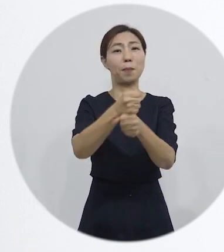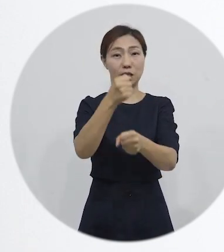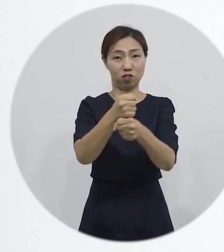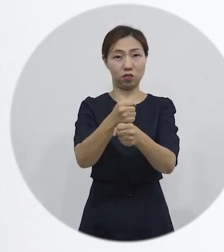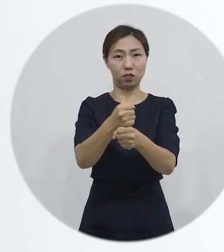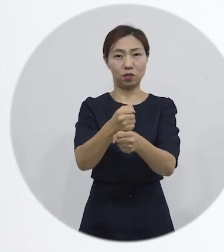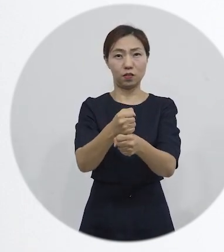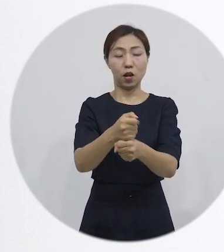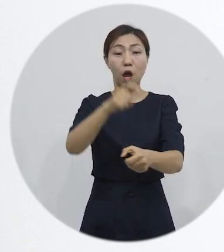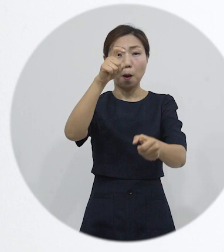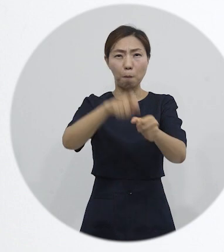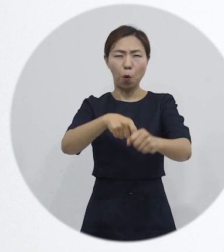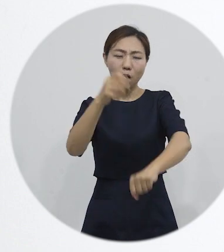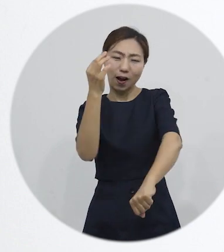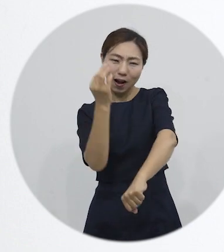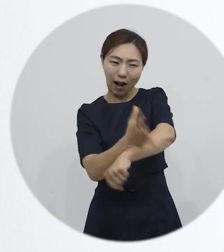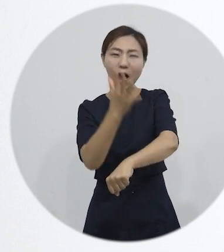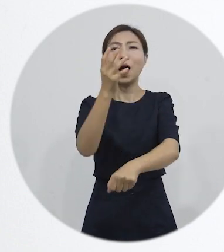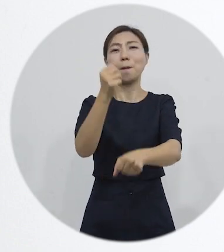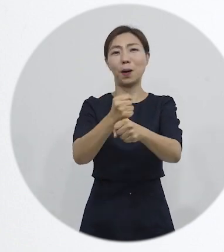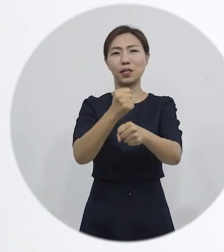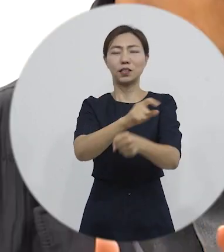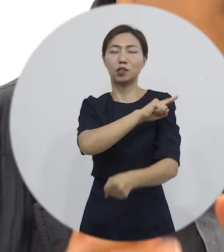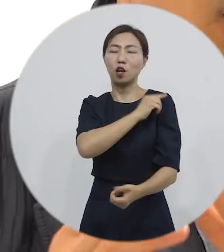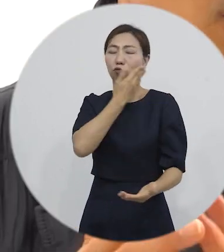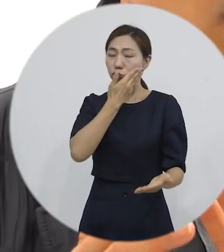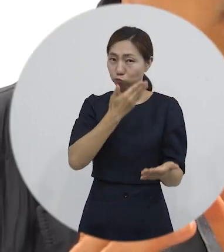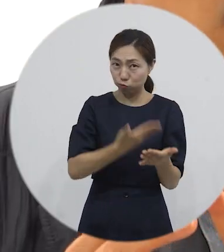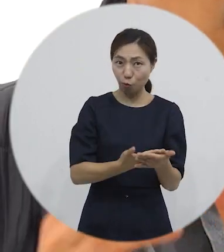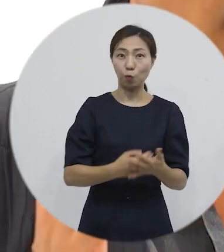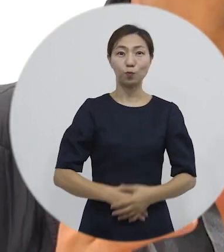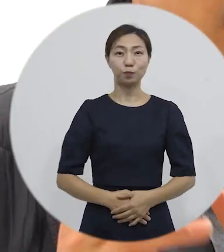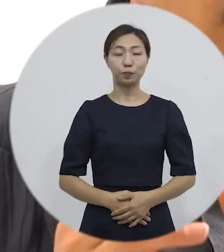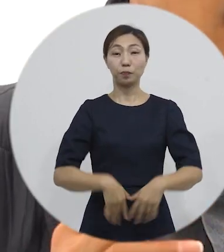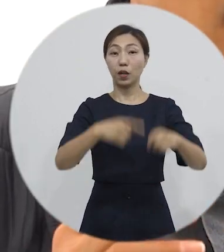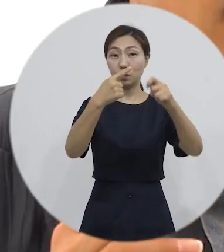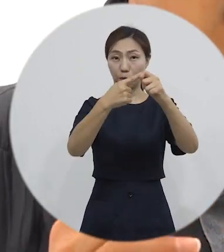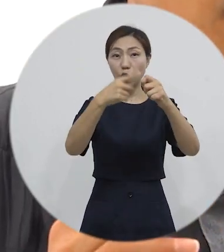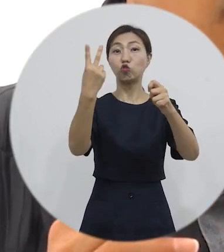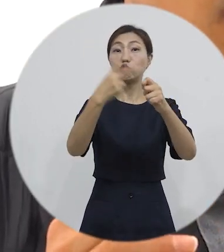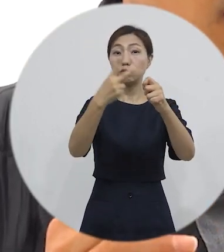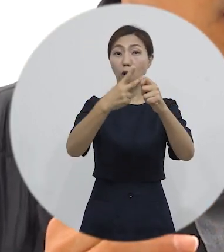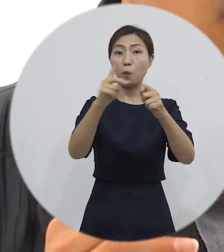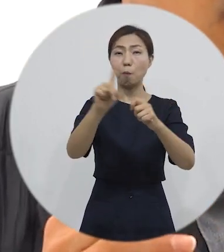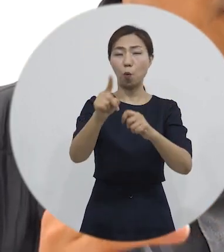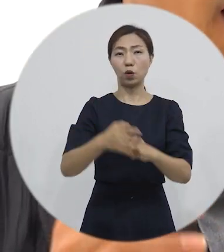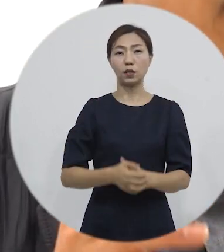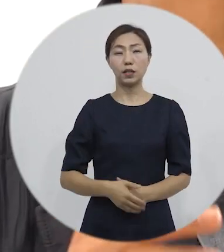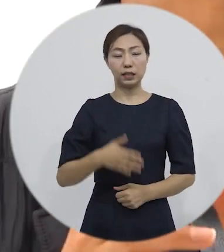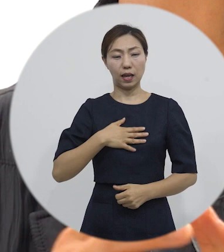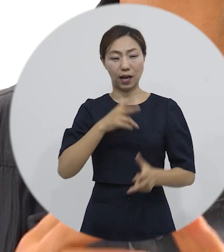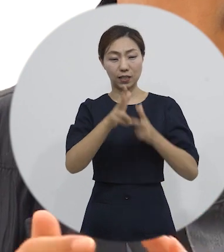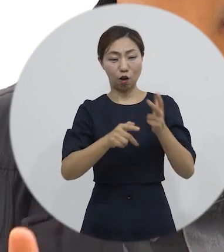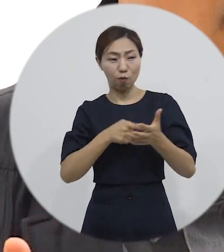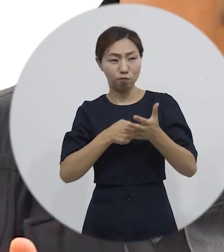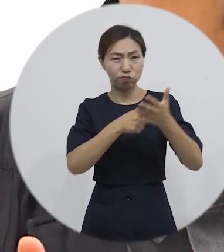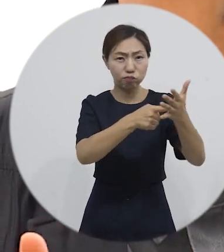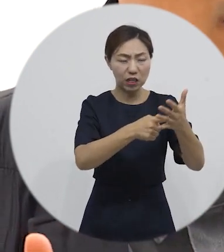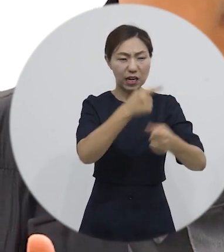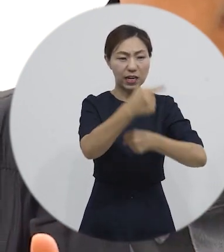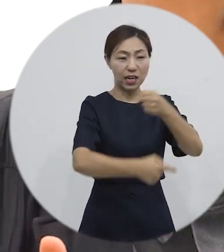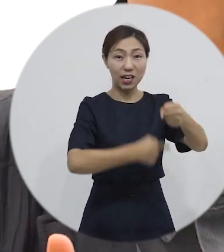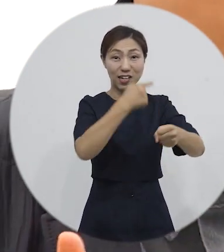목적을 단순화한다 라고 하는 거 기억하시면 좋겠고요. 그리고 내가 제안하는 사업이 매년 해야